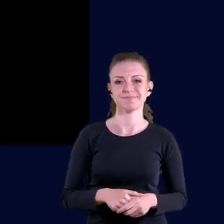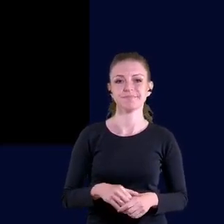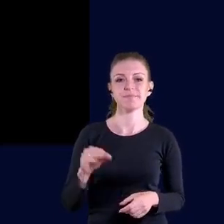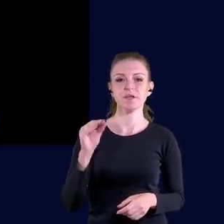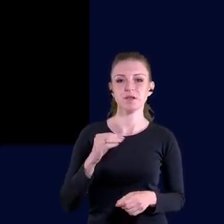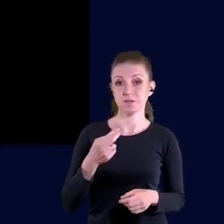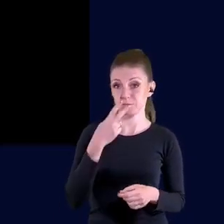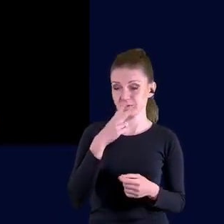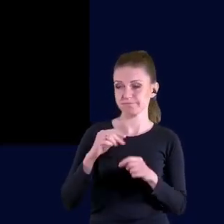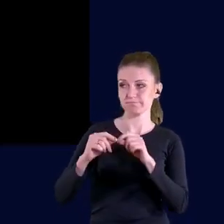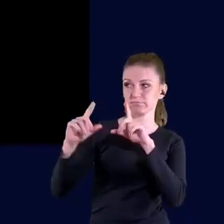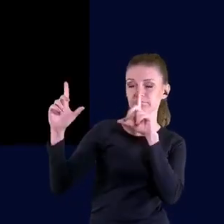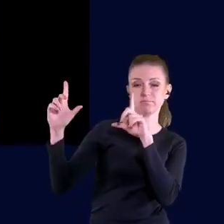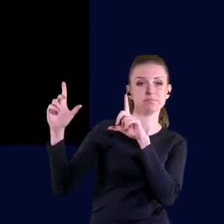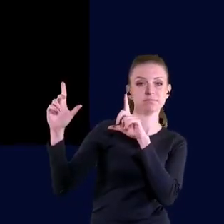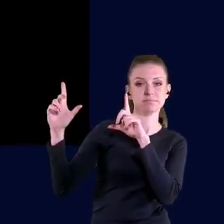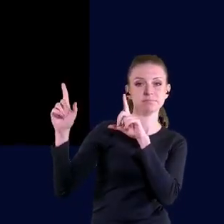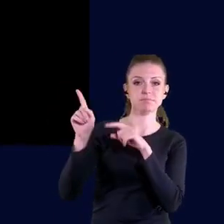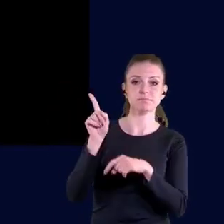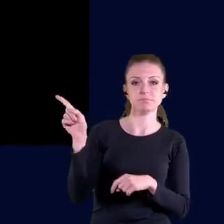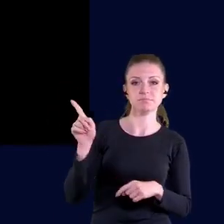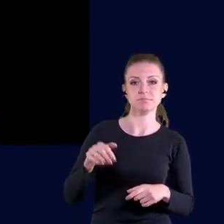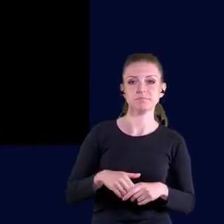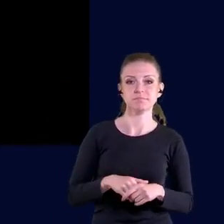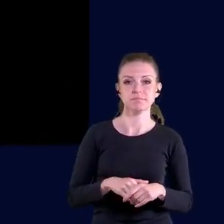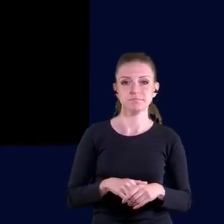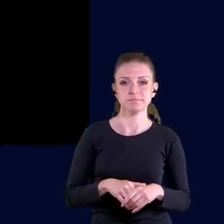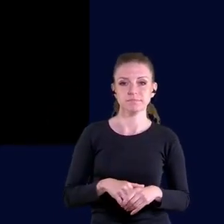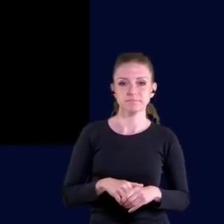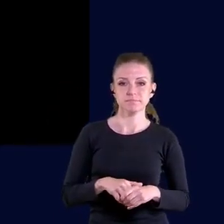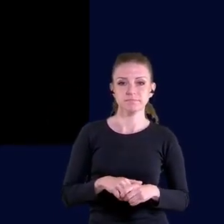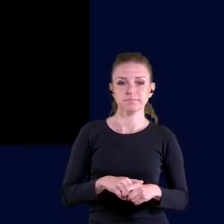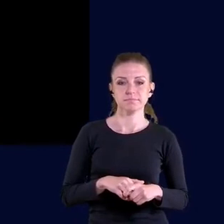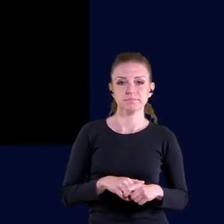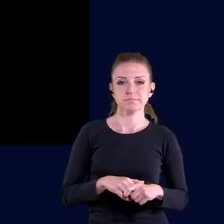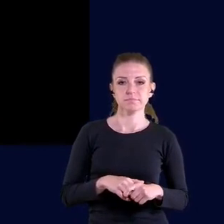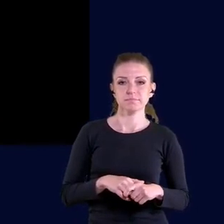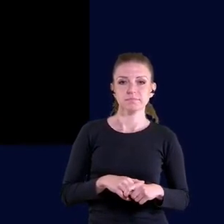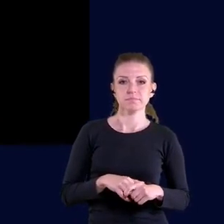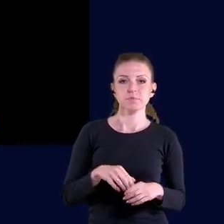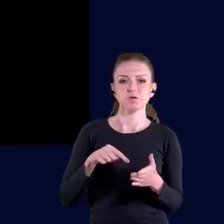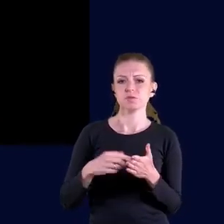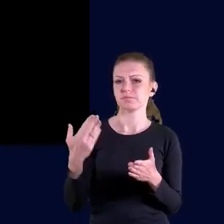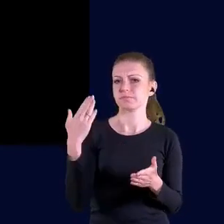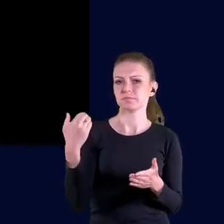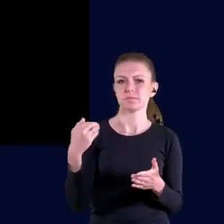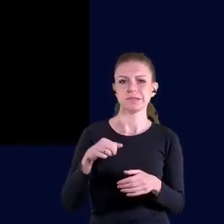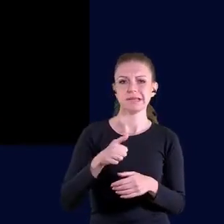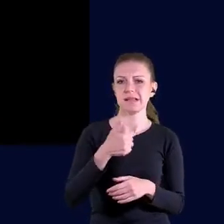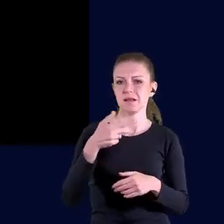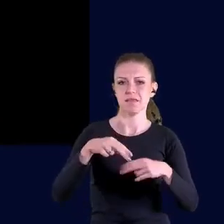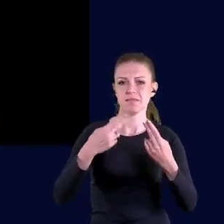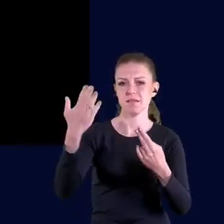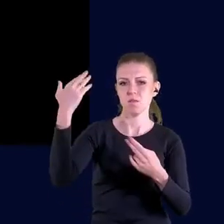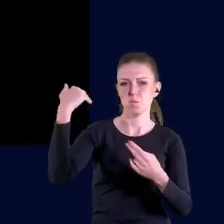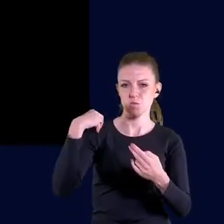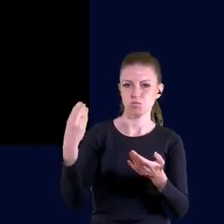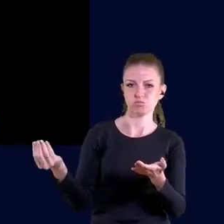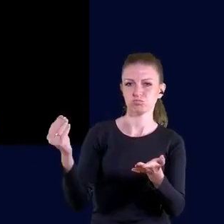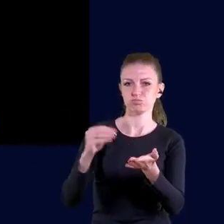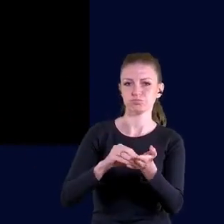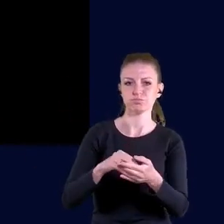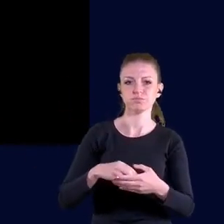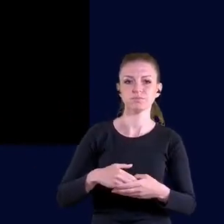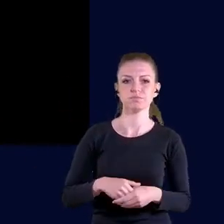slajd który tak naprawdę dołączyłam bardzo niedawno parę dni temu mianowicie No często mówimy o